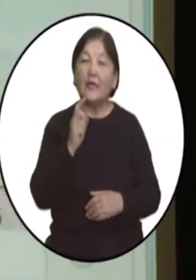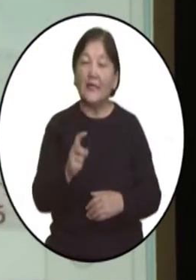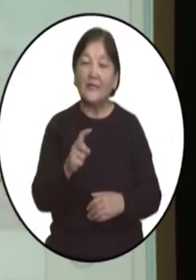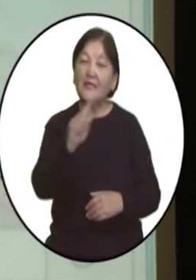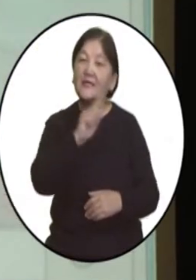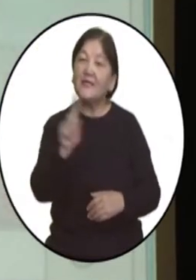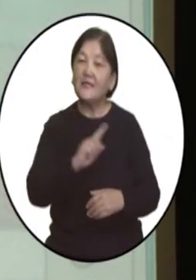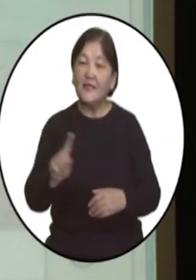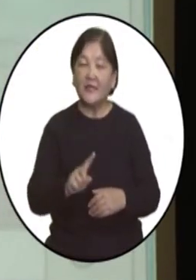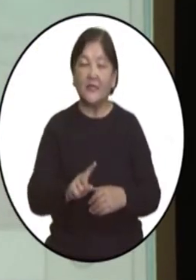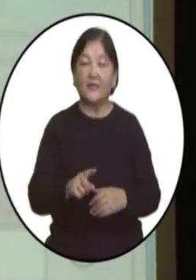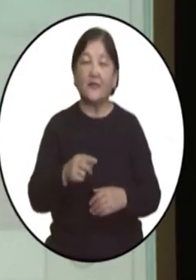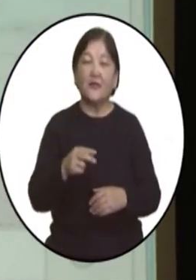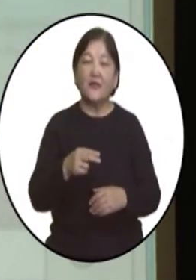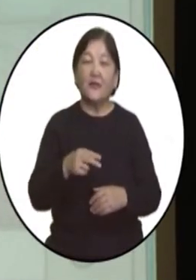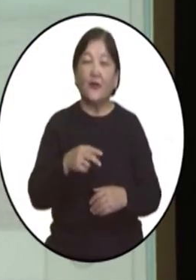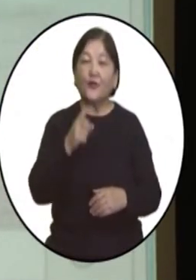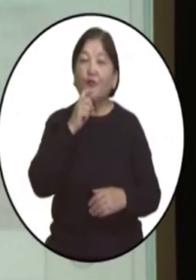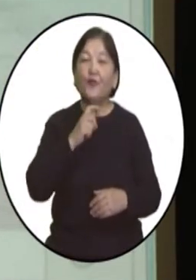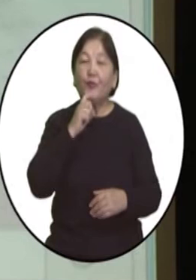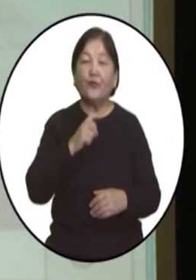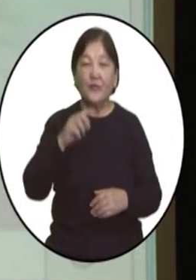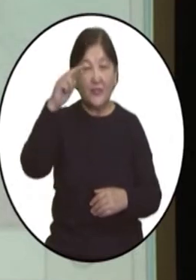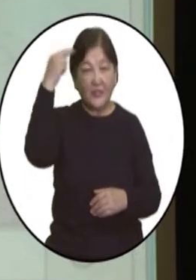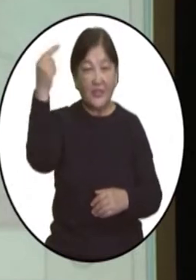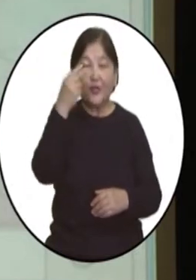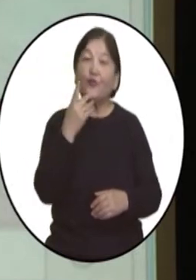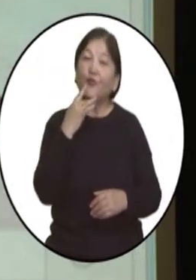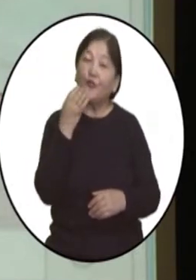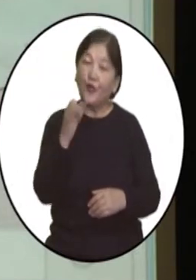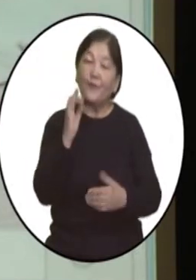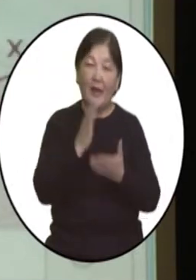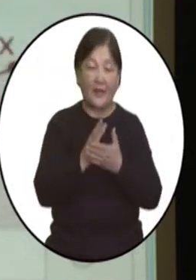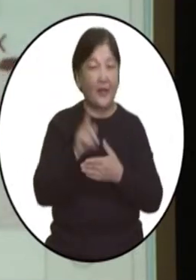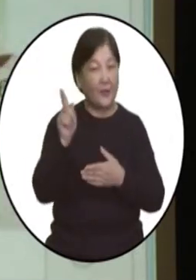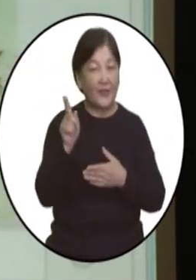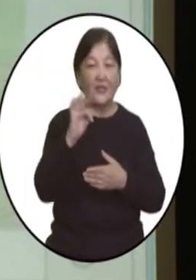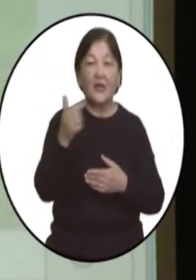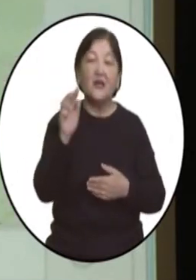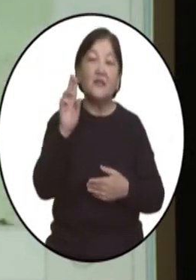OX Z гэсэн цэнхэр өнгөтэй хавтгаа дээрх цэг байх нэ. За мөн